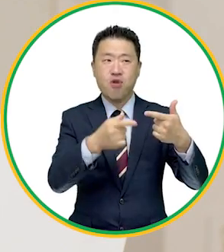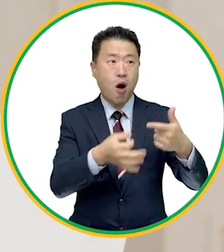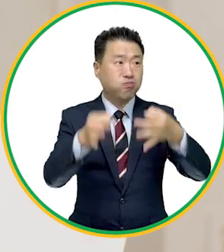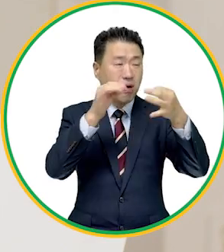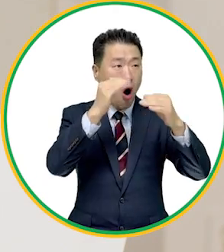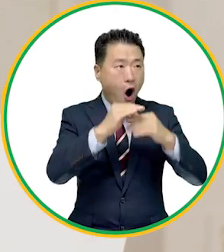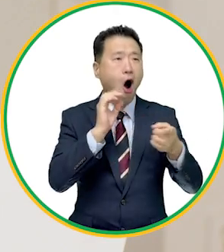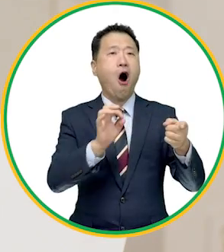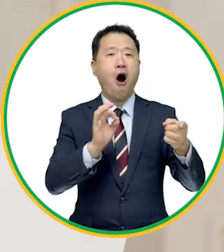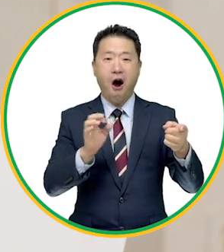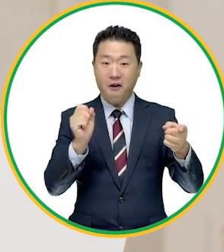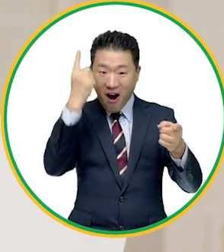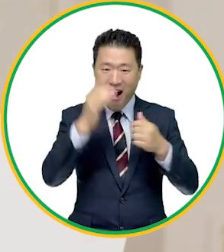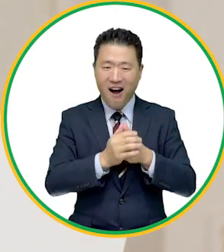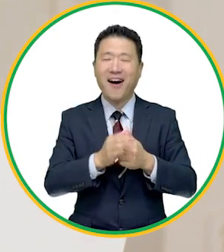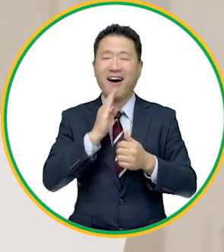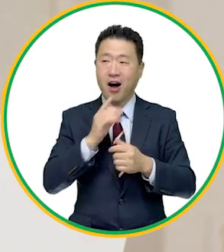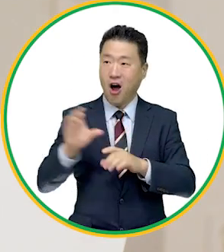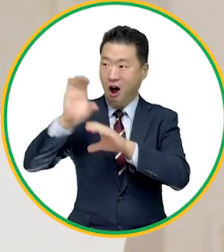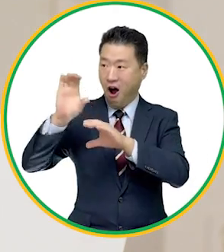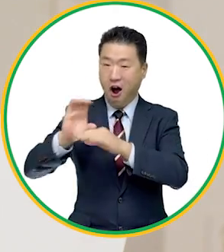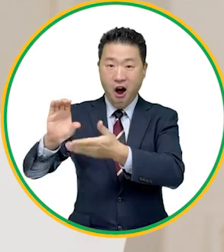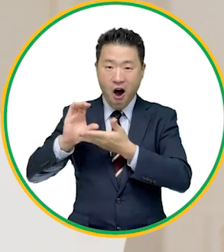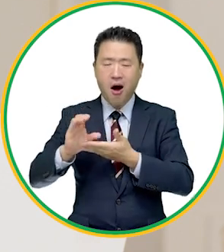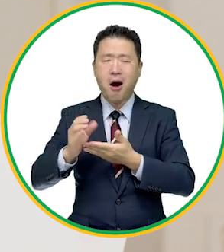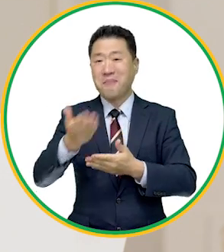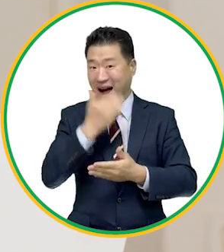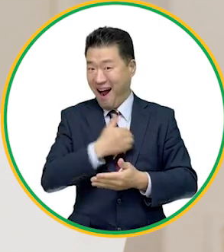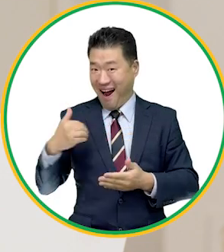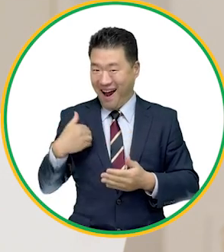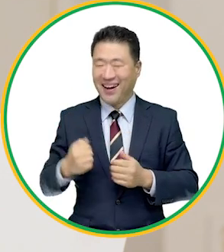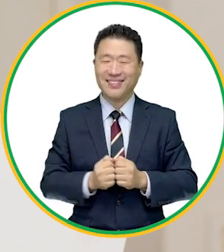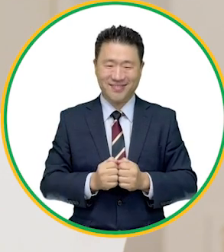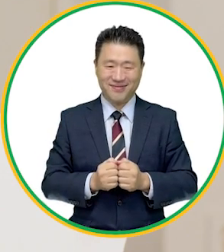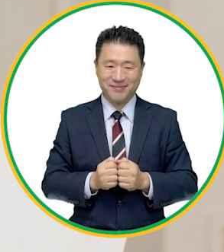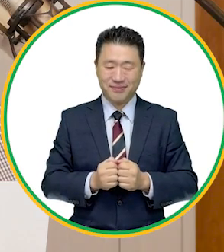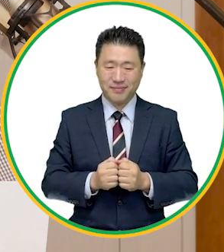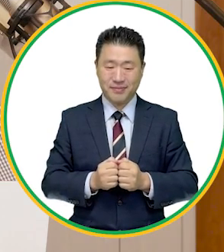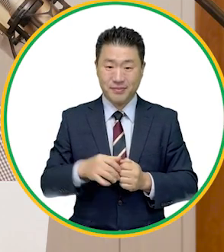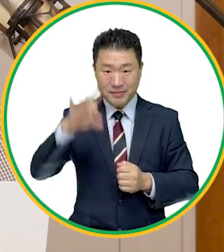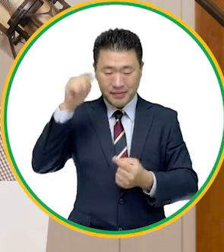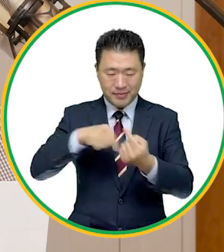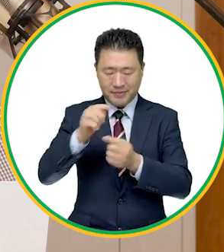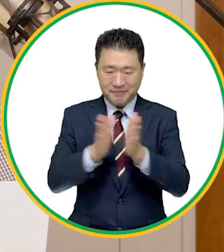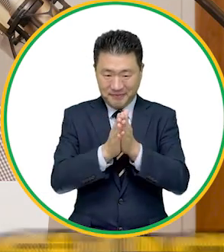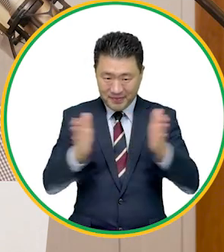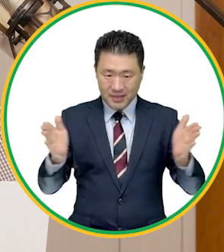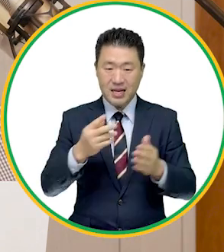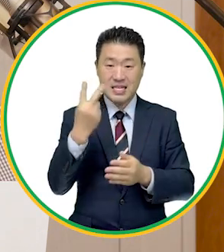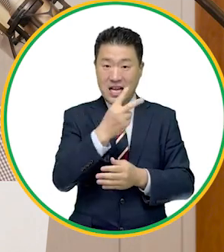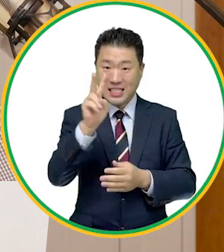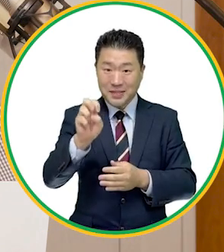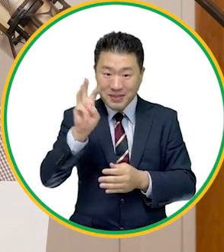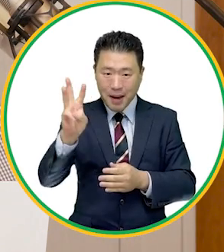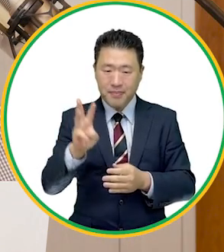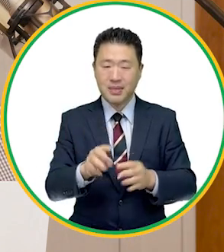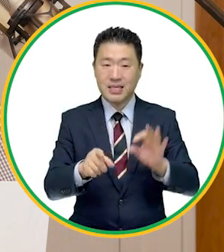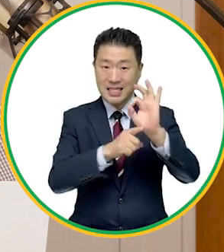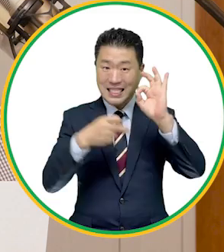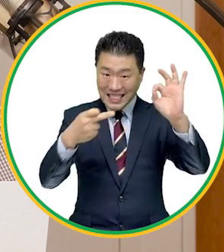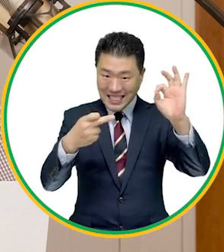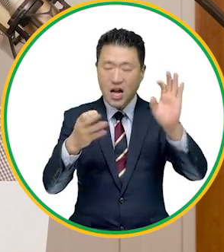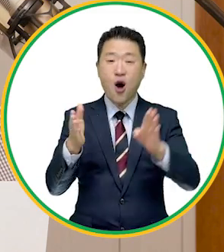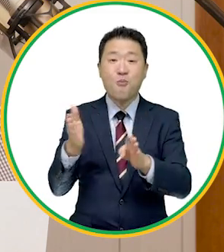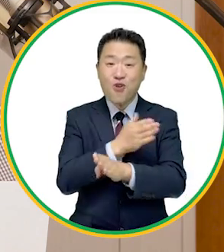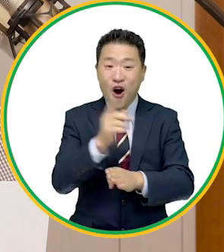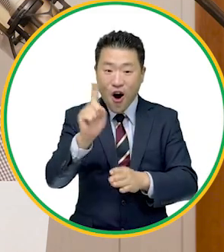6억 원으로 상향됨에 따라서 월 지급금을 더 받을 수 있게 되었습니다. 제도 시행일인 2023년